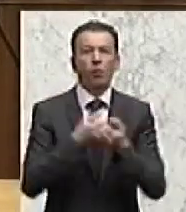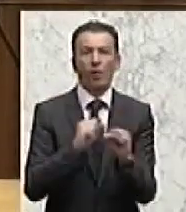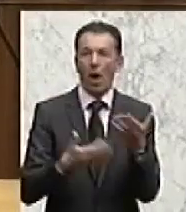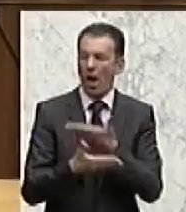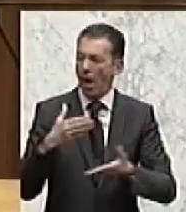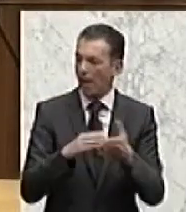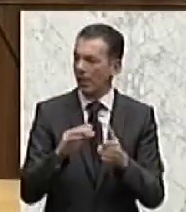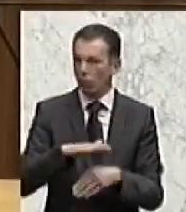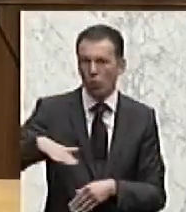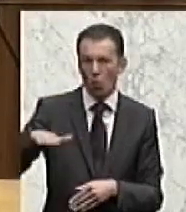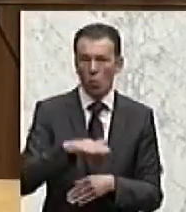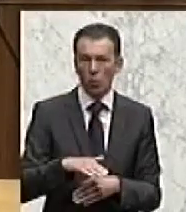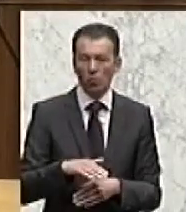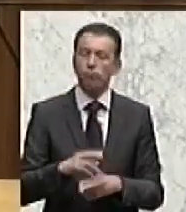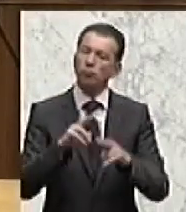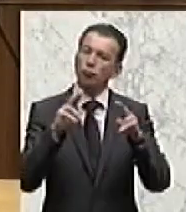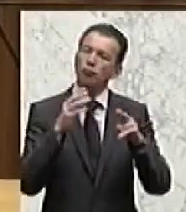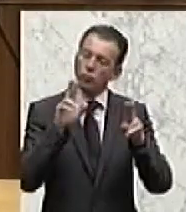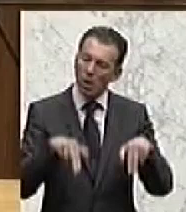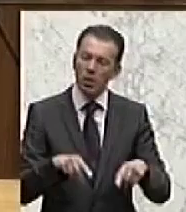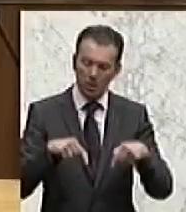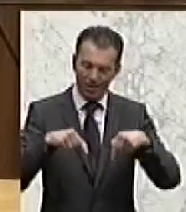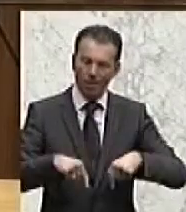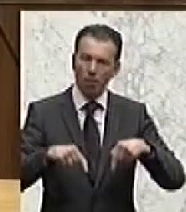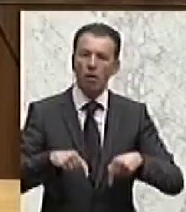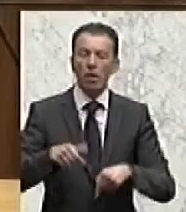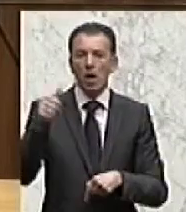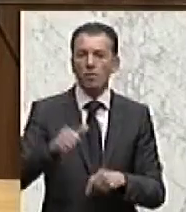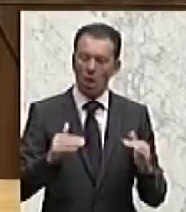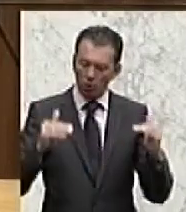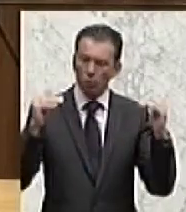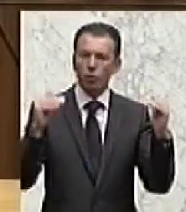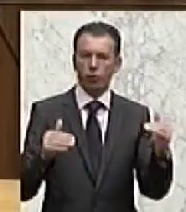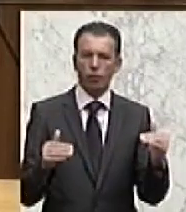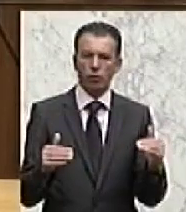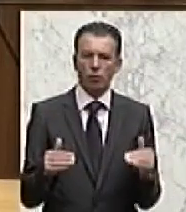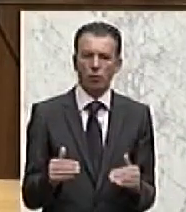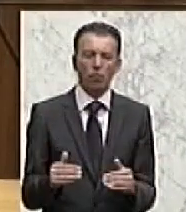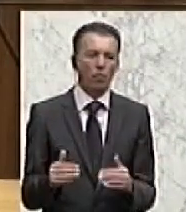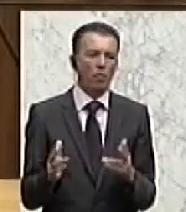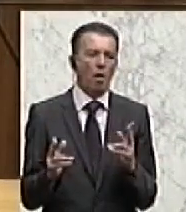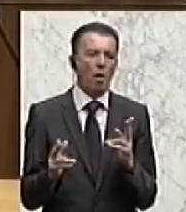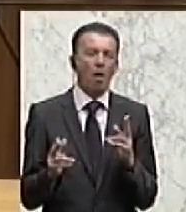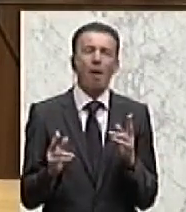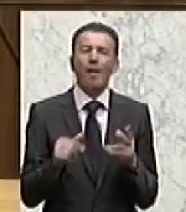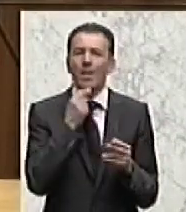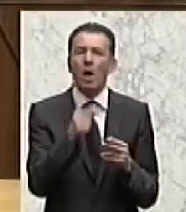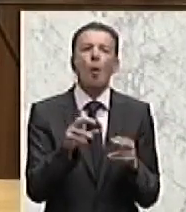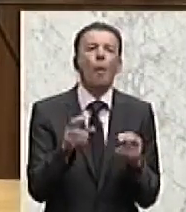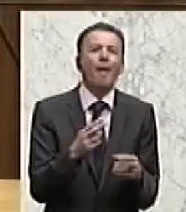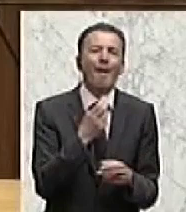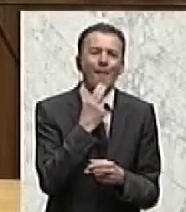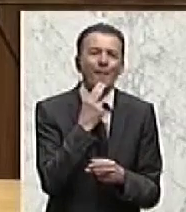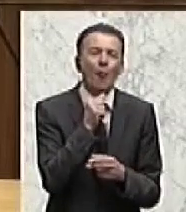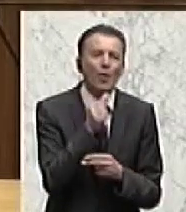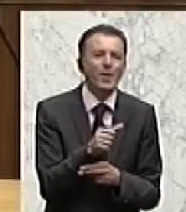sind als in anderen Ländern. Und man kann auch hier nicht wegdodeln und sagen, ja, wir wollen keine Chlorhühner und wir wollen kein Hormonfleisch. Aber diese